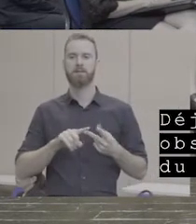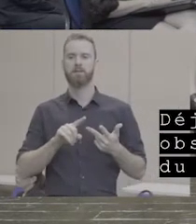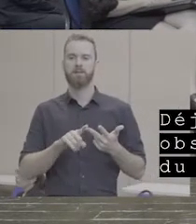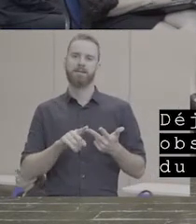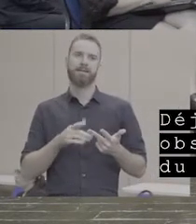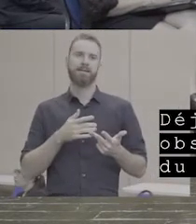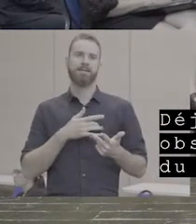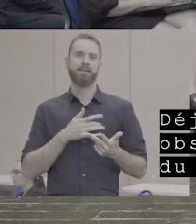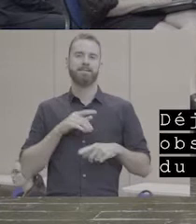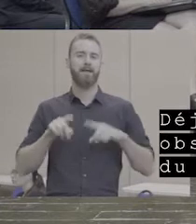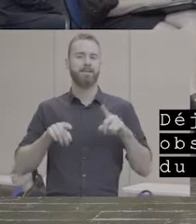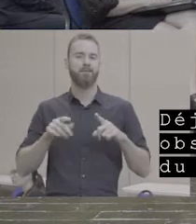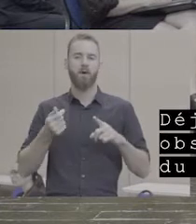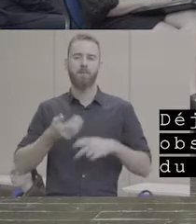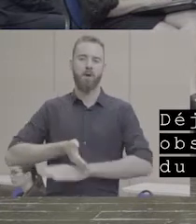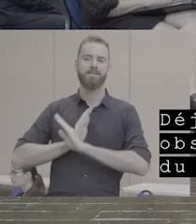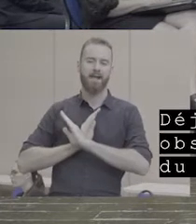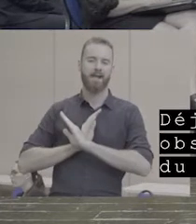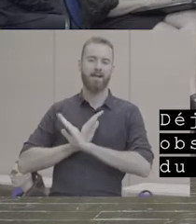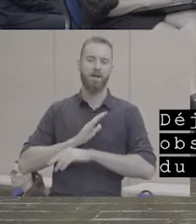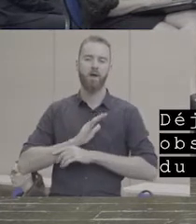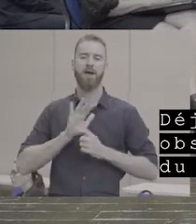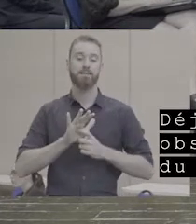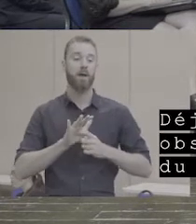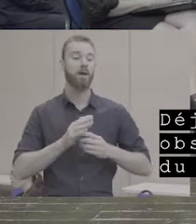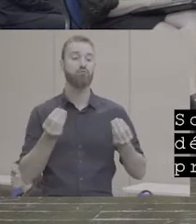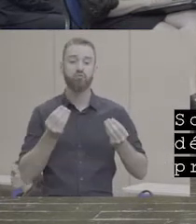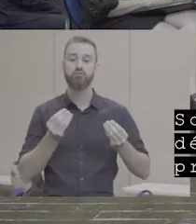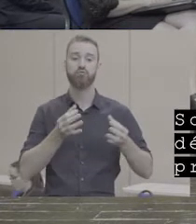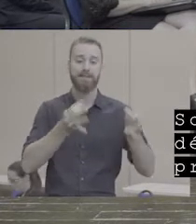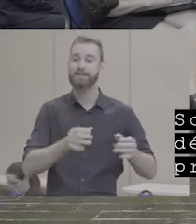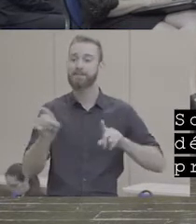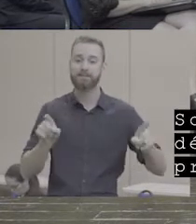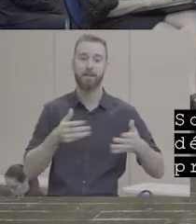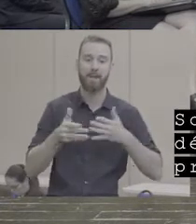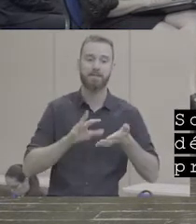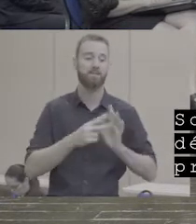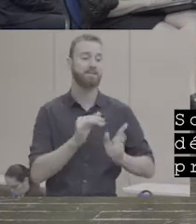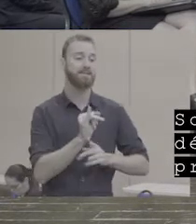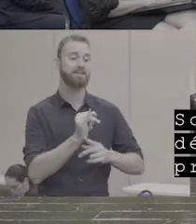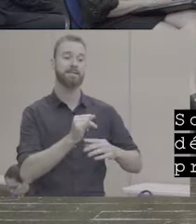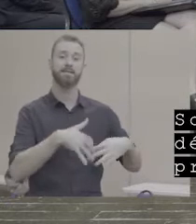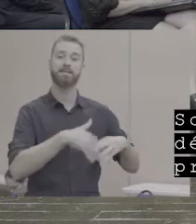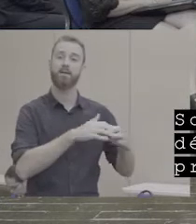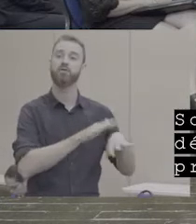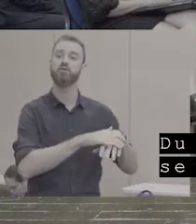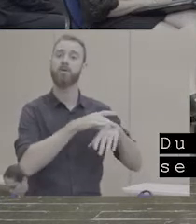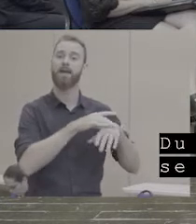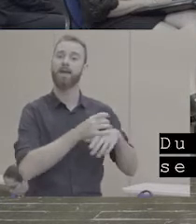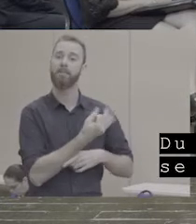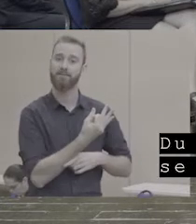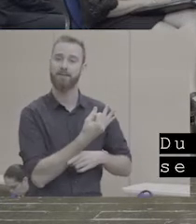Déjà là, on trouve qu'il y a comme peut-être des fois des obstacles qui peuvent se trouver. Ça peut être au niveau du choix des sites. Souvent, quand il y a du développement sur des terrains privés, on n'a pas le choix